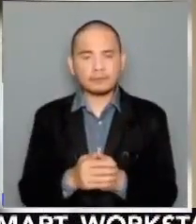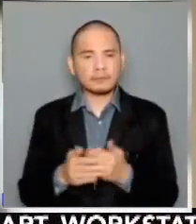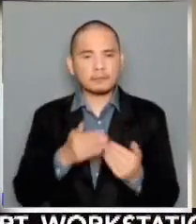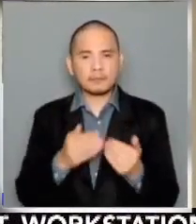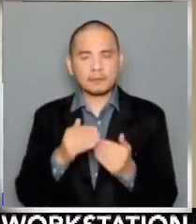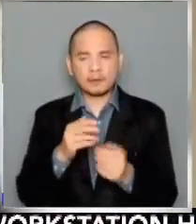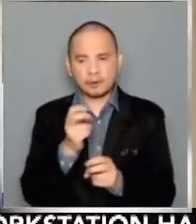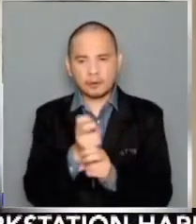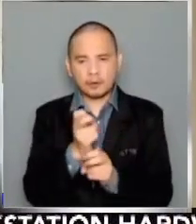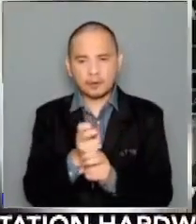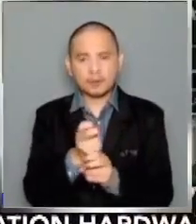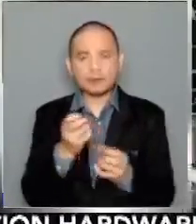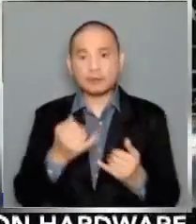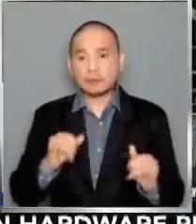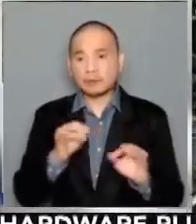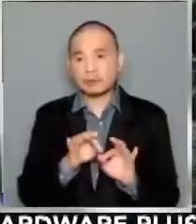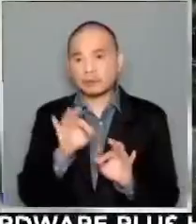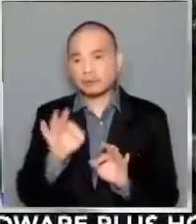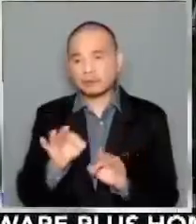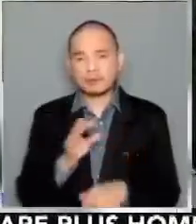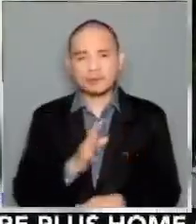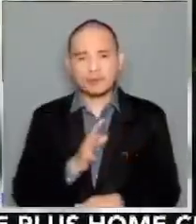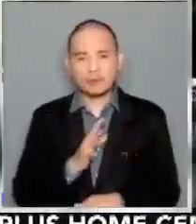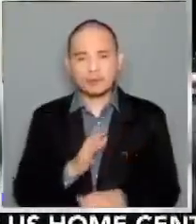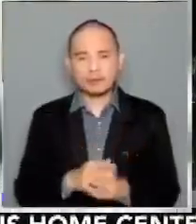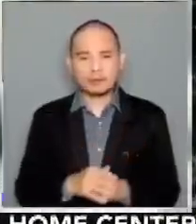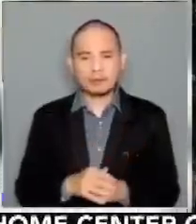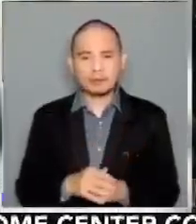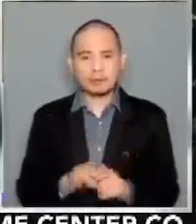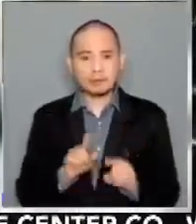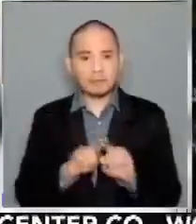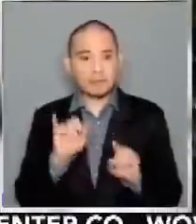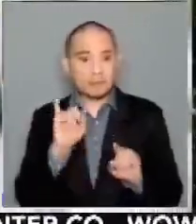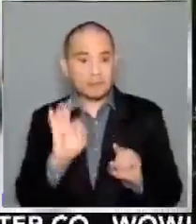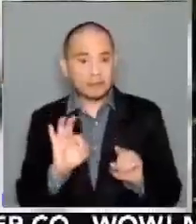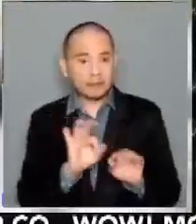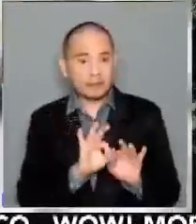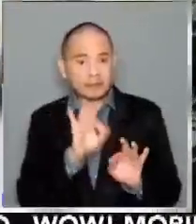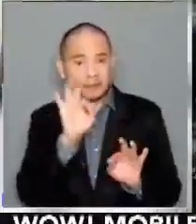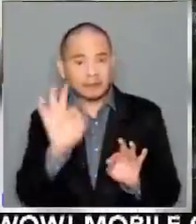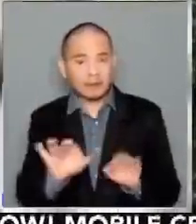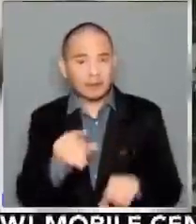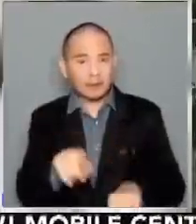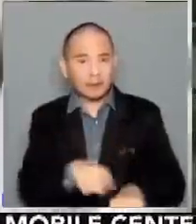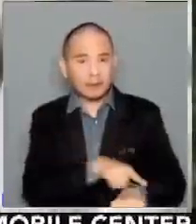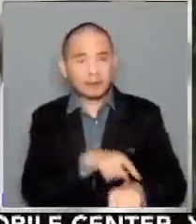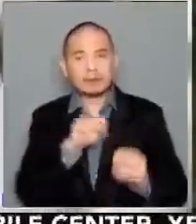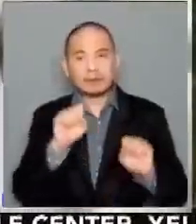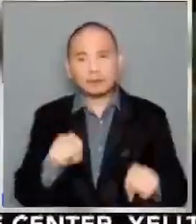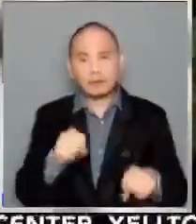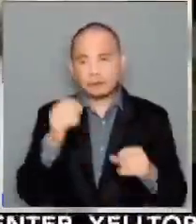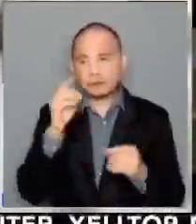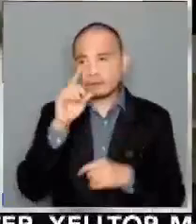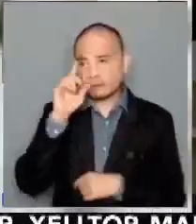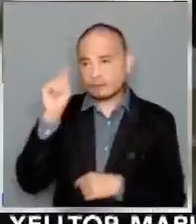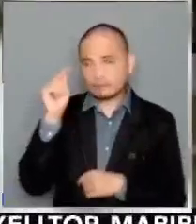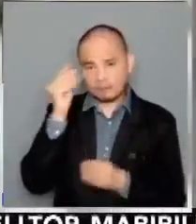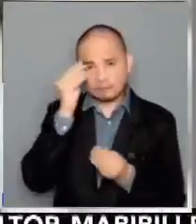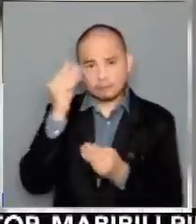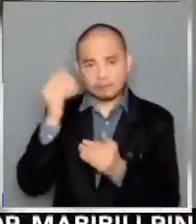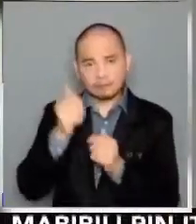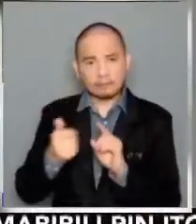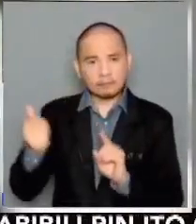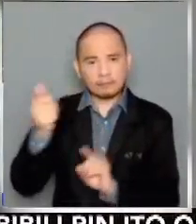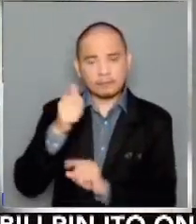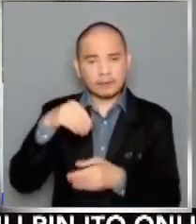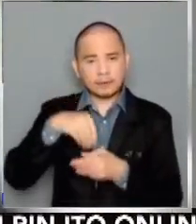kailangan ng extension. Ang mga matagal umaksyon sa kaso, pwede raw maireklamo sa kanilang Internal Affairs Bureau. Pinag-aaralan din daw